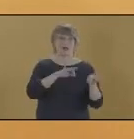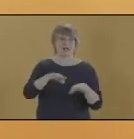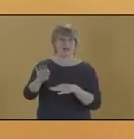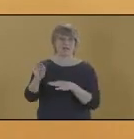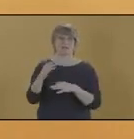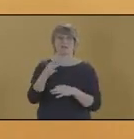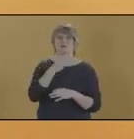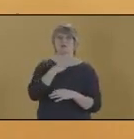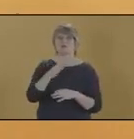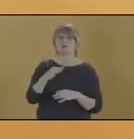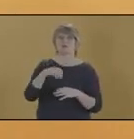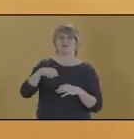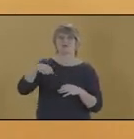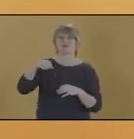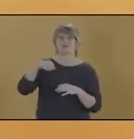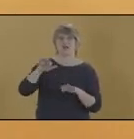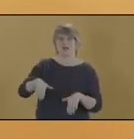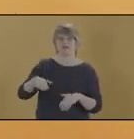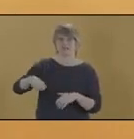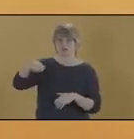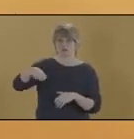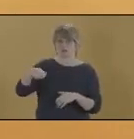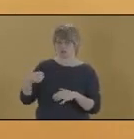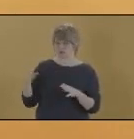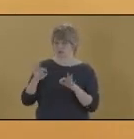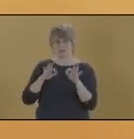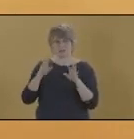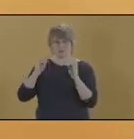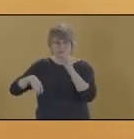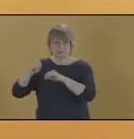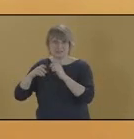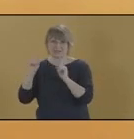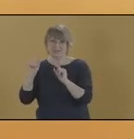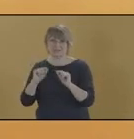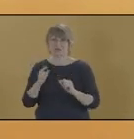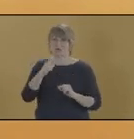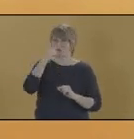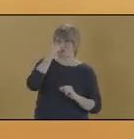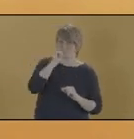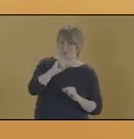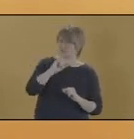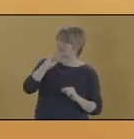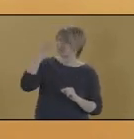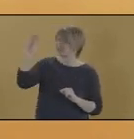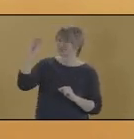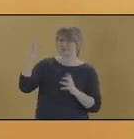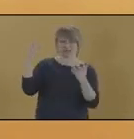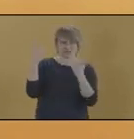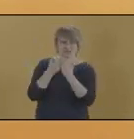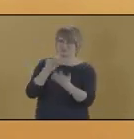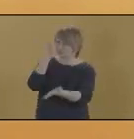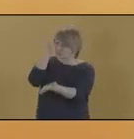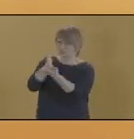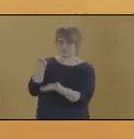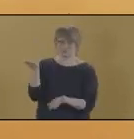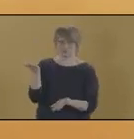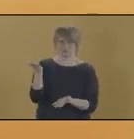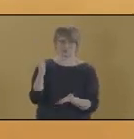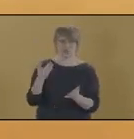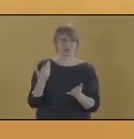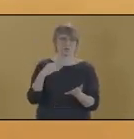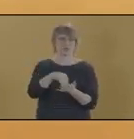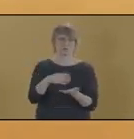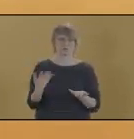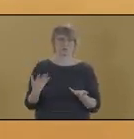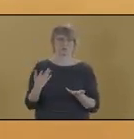wie man eine Notfalltasche bastelt. Und es gab Aufrufe an Putin, dass dieser Krieg zu stoppen sei. Es gab also